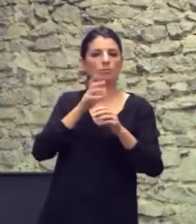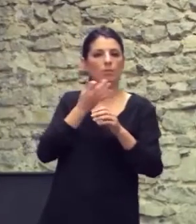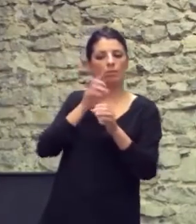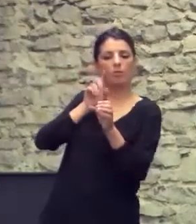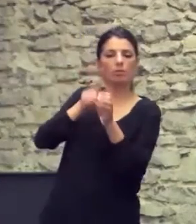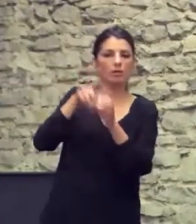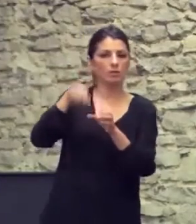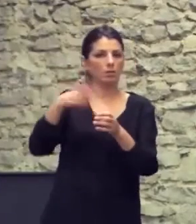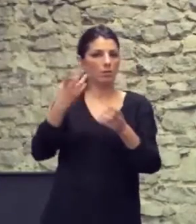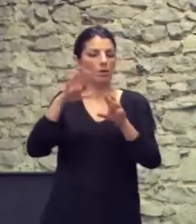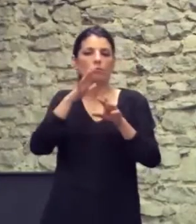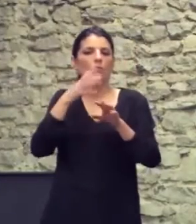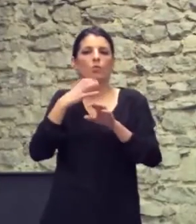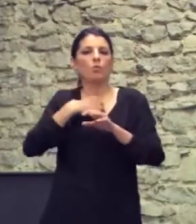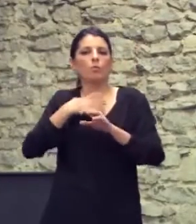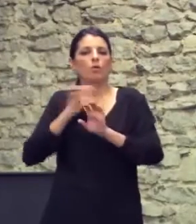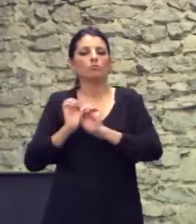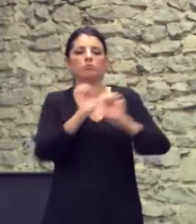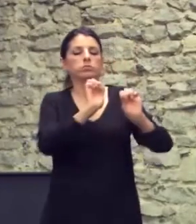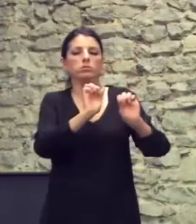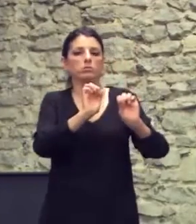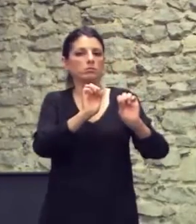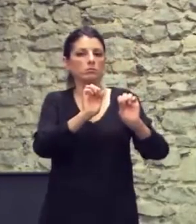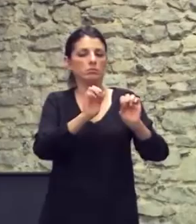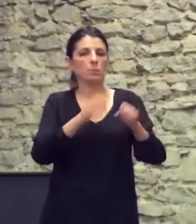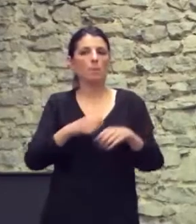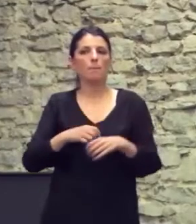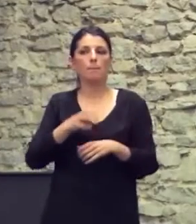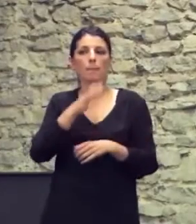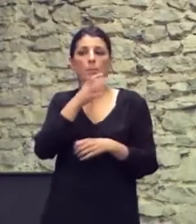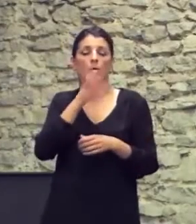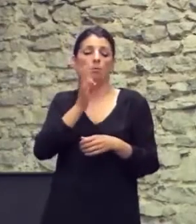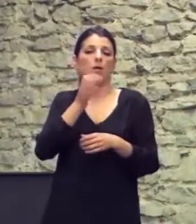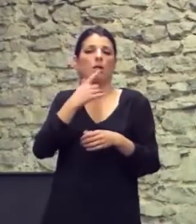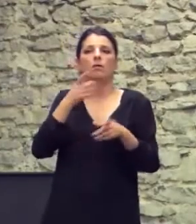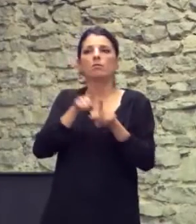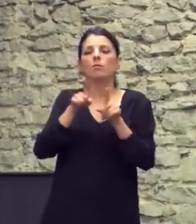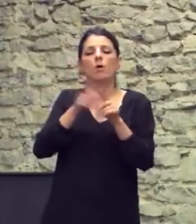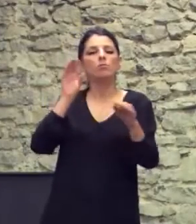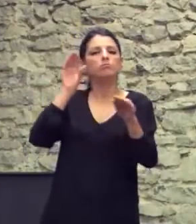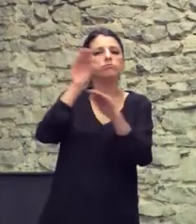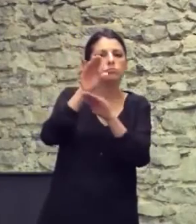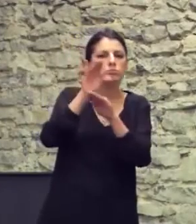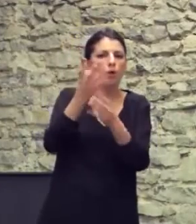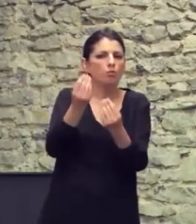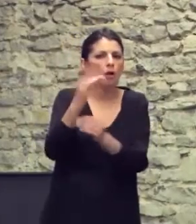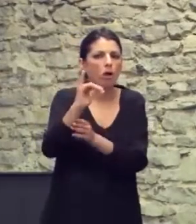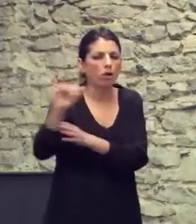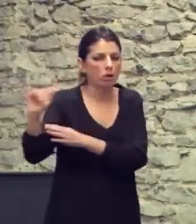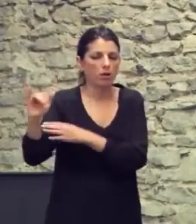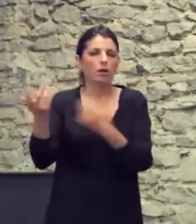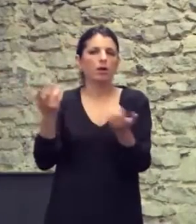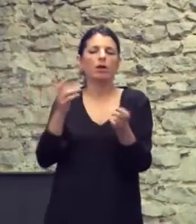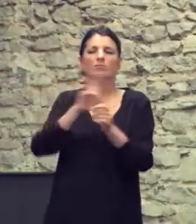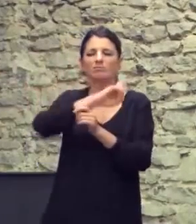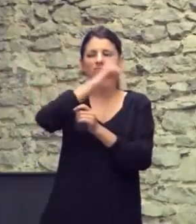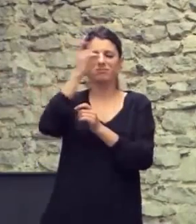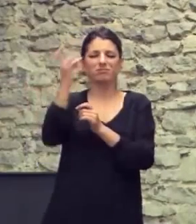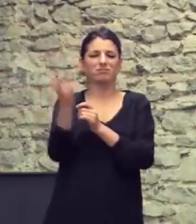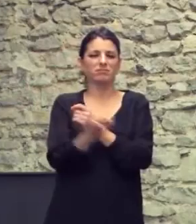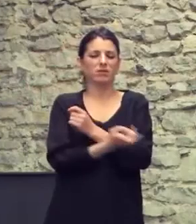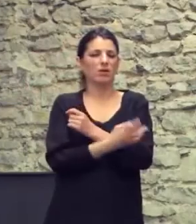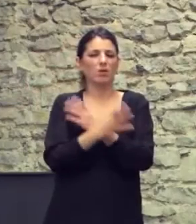badaukagu hemen batzuk oso subentzionatuak oso ondo egiten dute beraien lana, bueno. Anistasun badago eta hor lokalismo bat egon